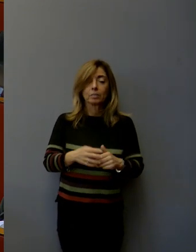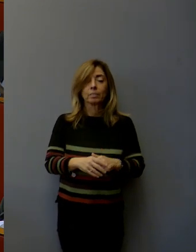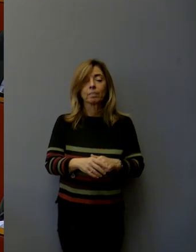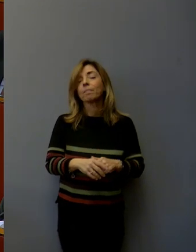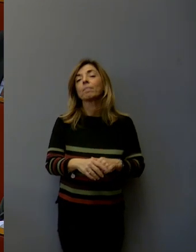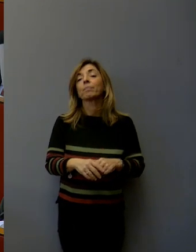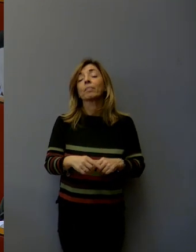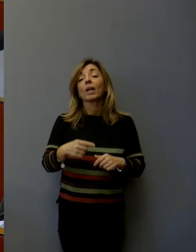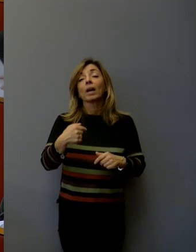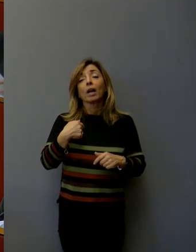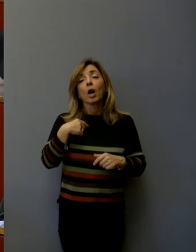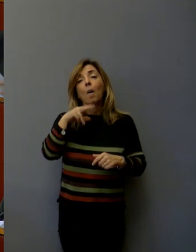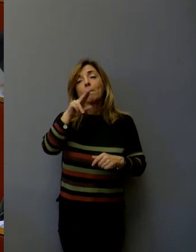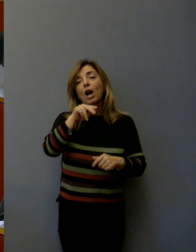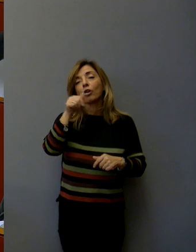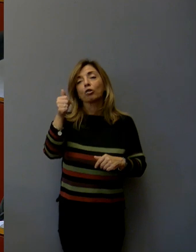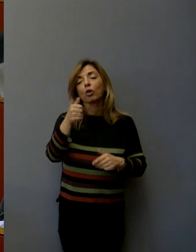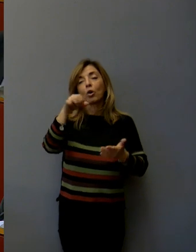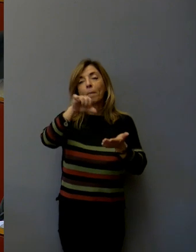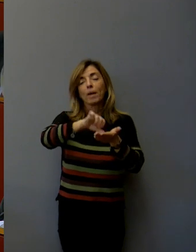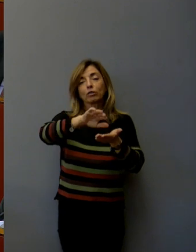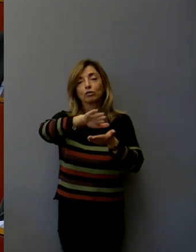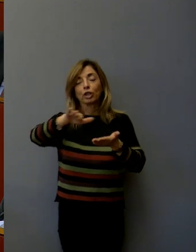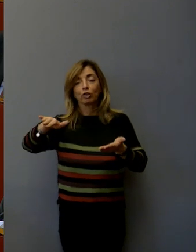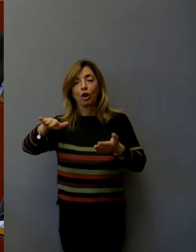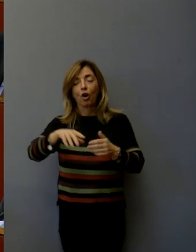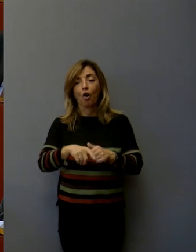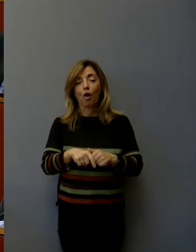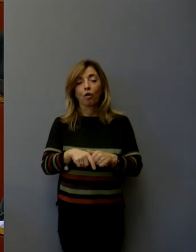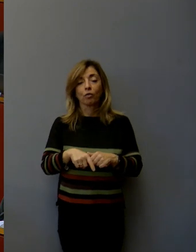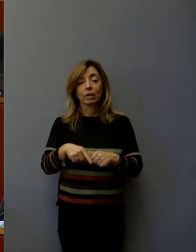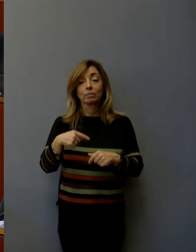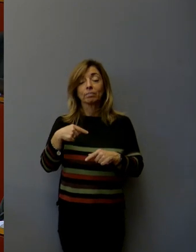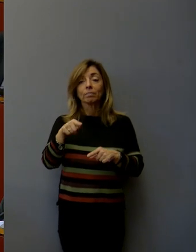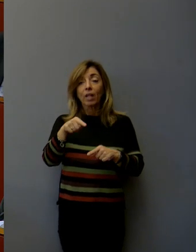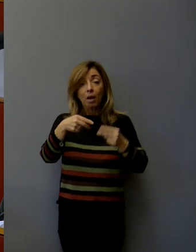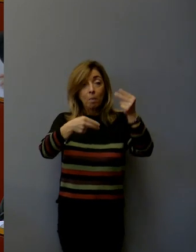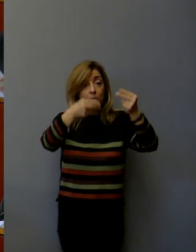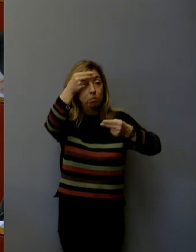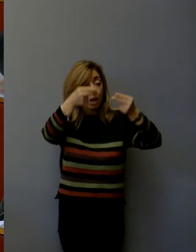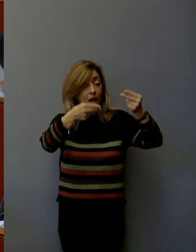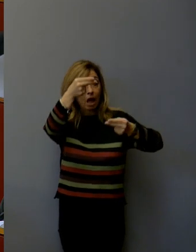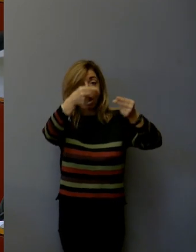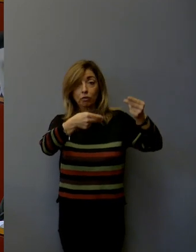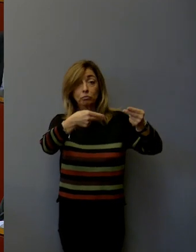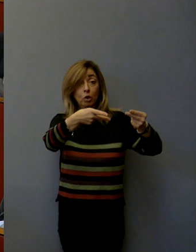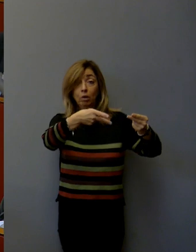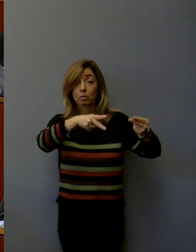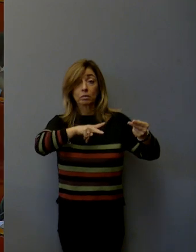parlo per il centro Ovest risposte alle sue domande in questo bilancio non ce ne sono